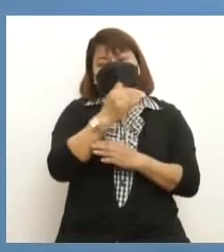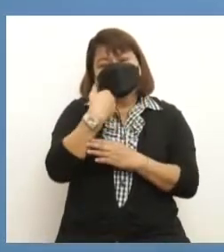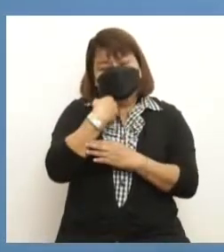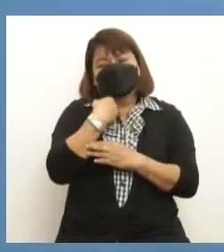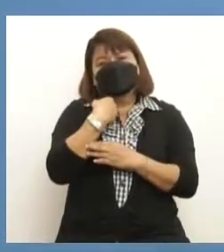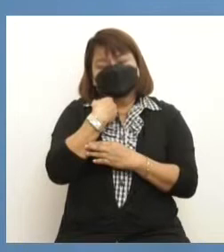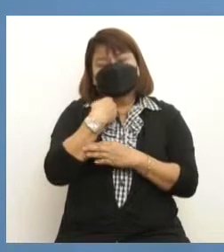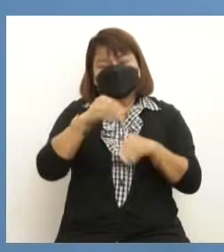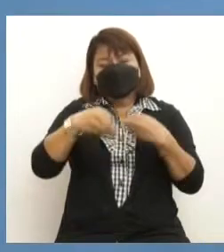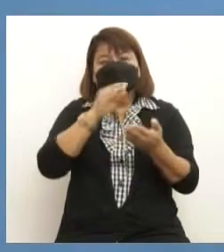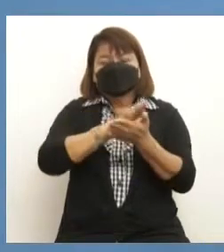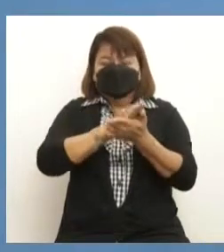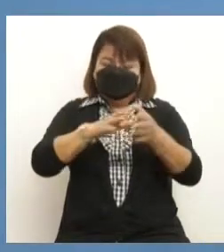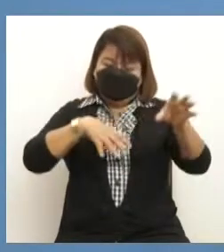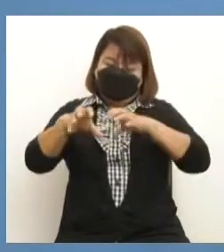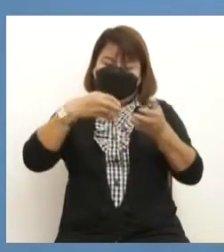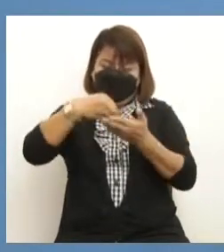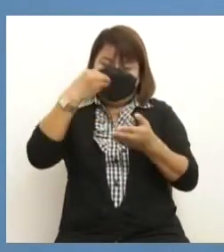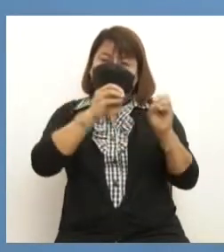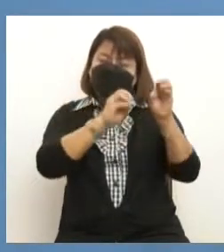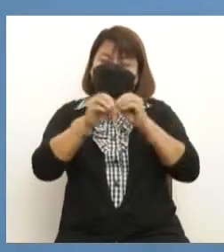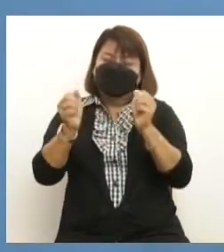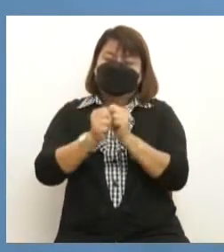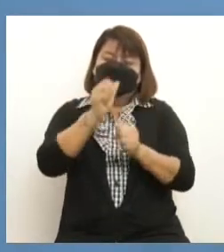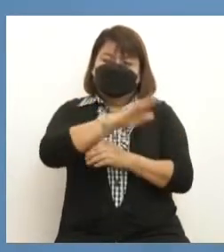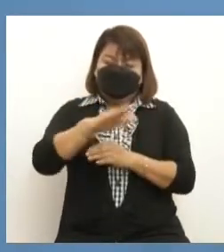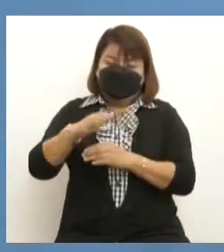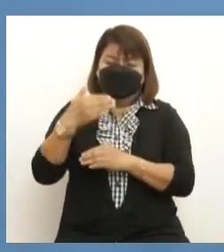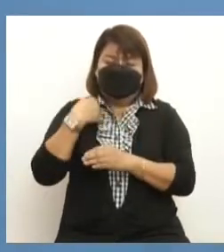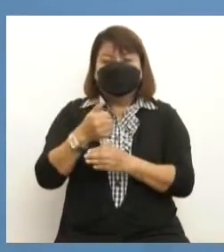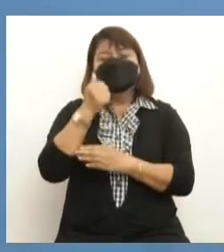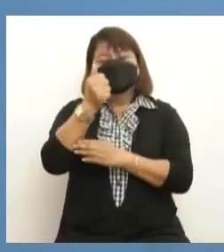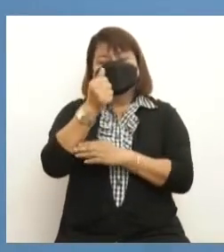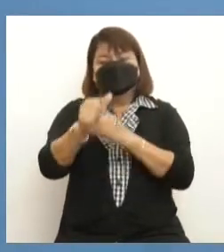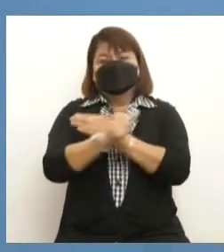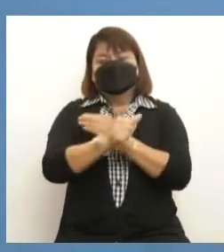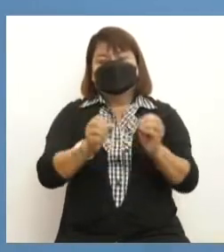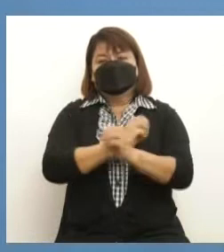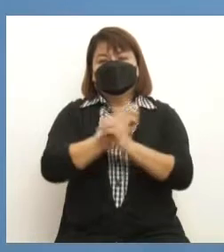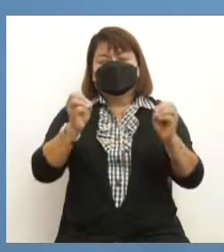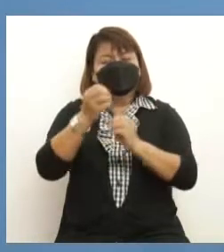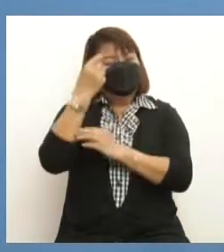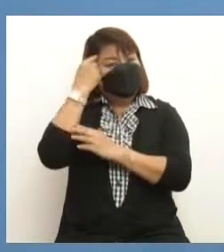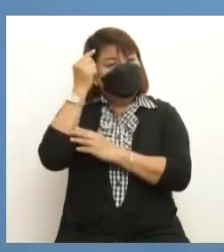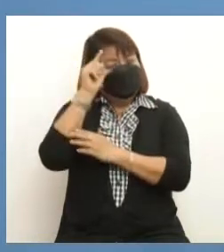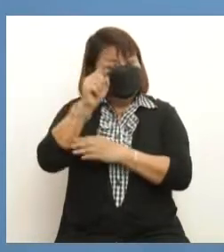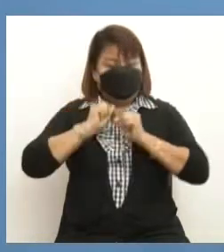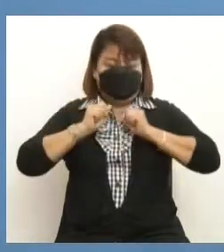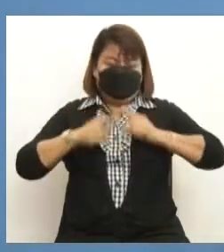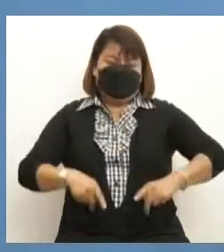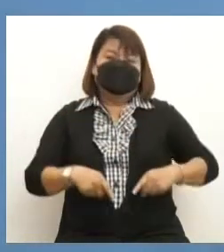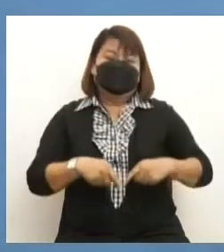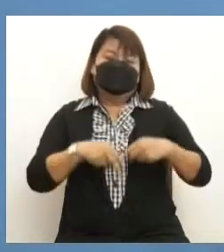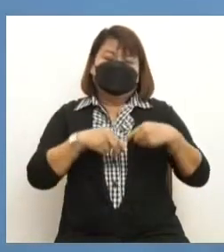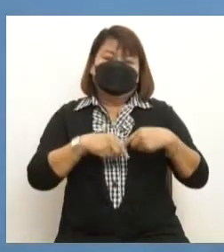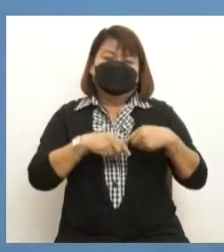ถานศึกษาจัดการเรียนการสอนให้แก่นักเรียนได้อย่างมีประสิทธิภาพและปลอดภัยโดยคำนึงถึงสุขภาพกายและสุข